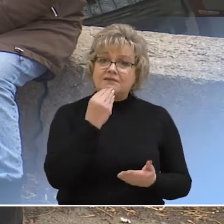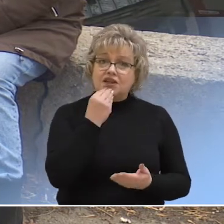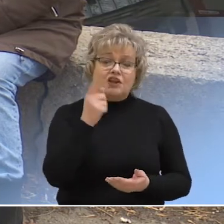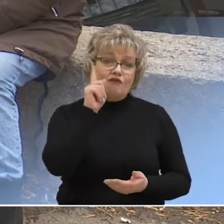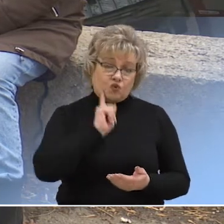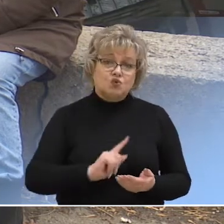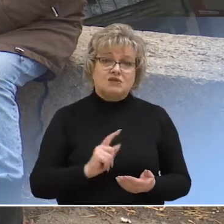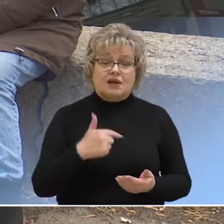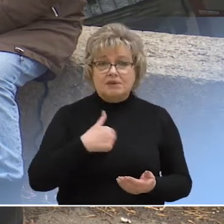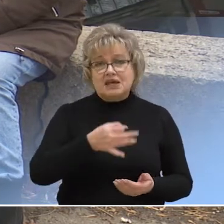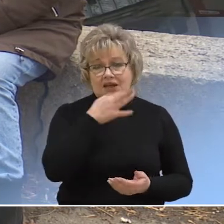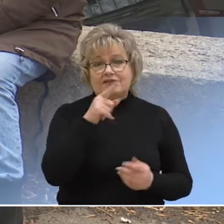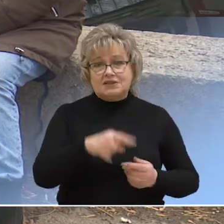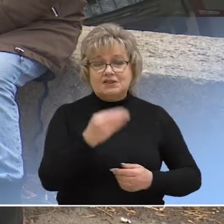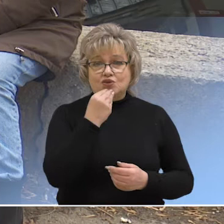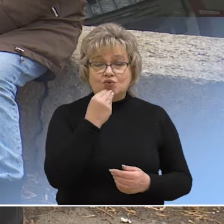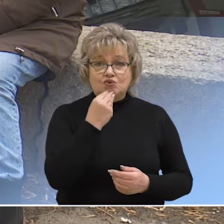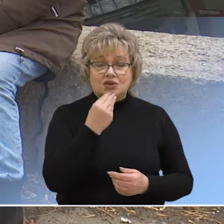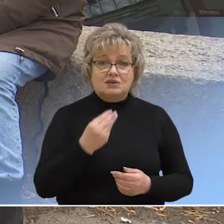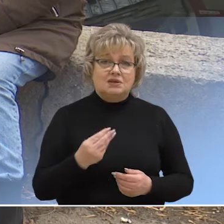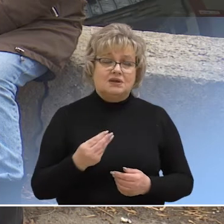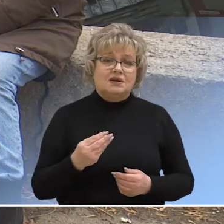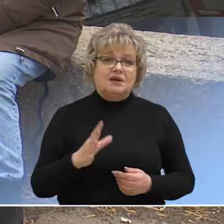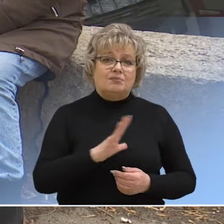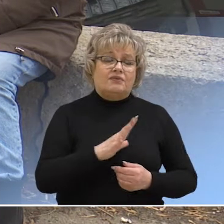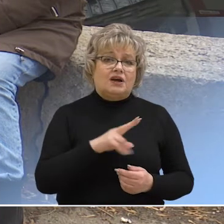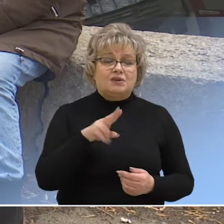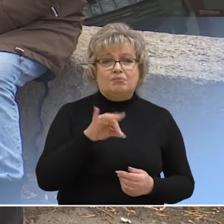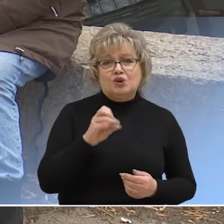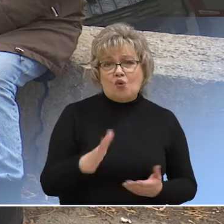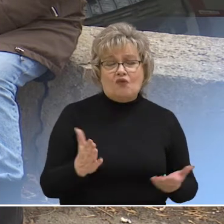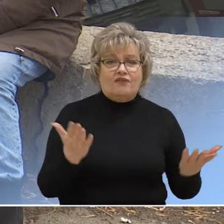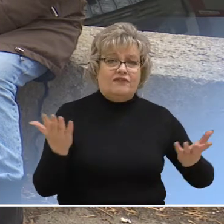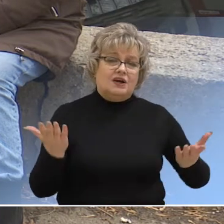нравится диетический. Ага. Плов, потом там еще какая-то,